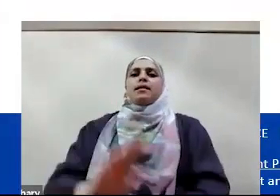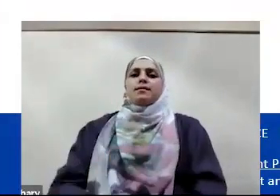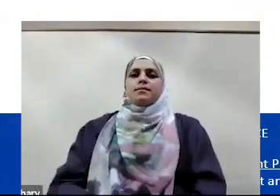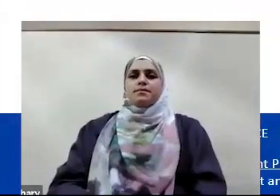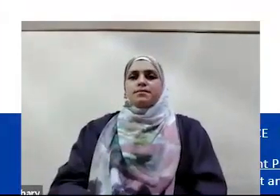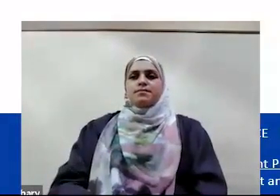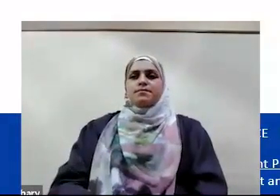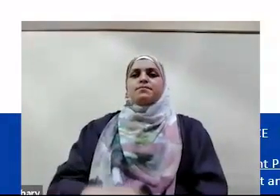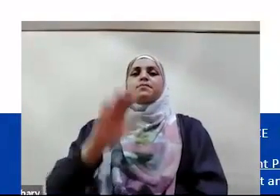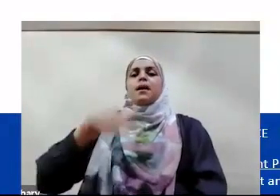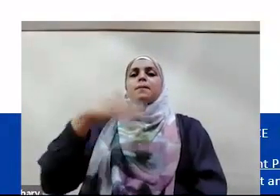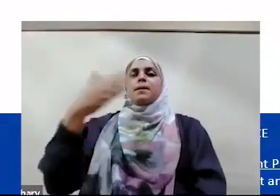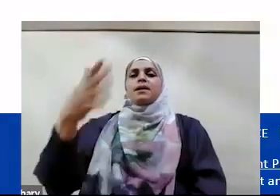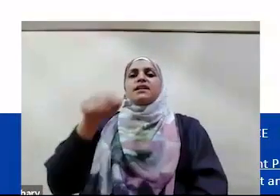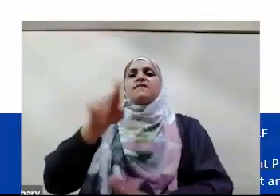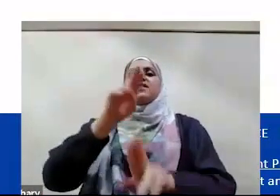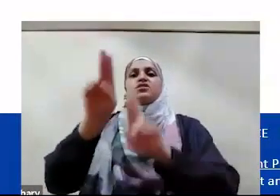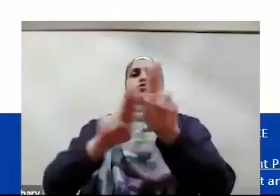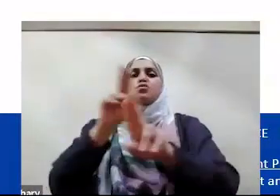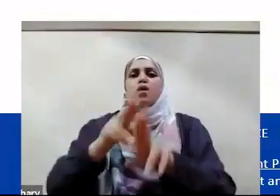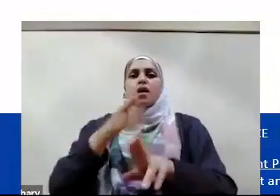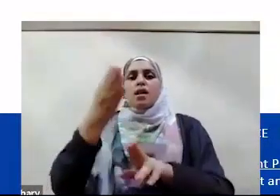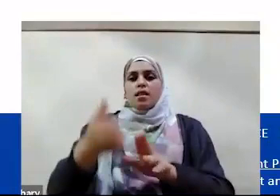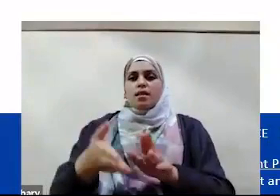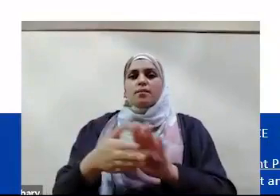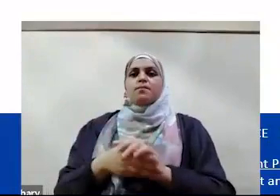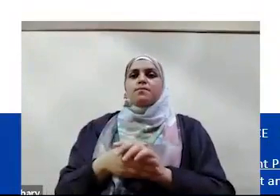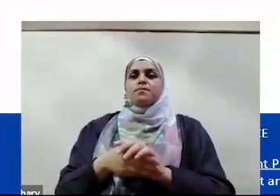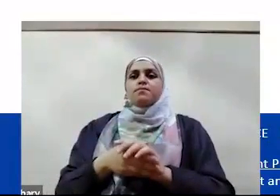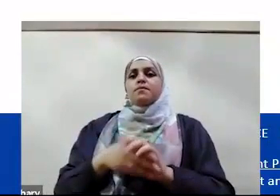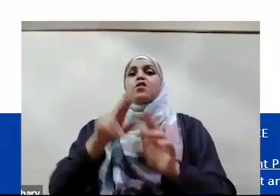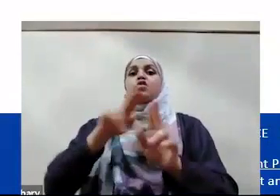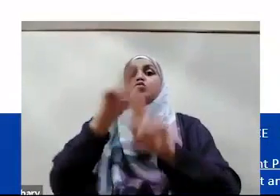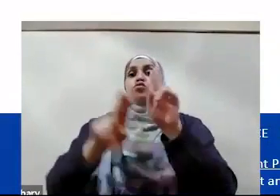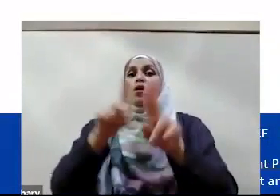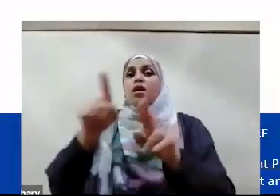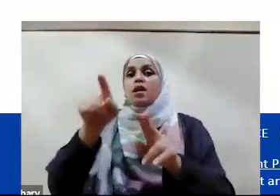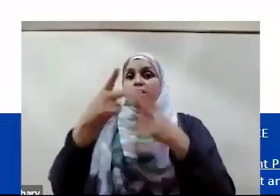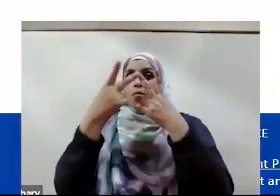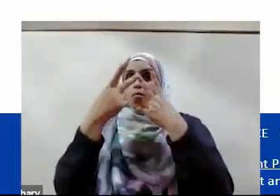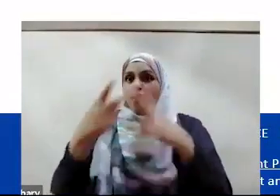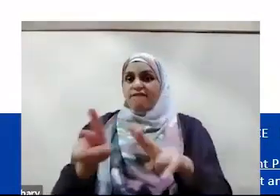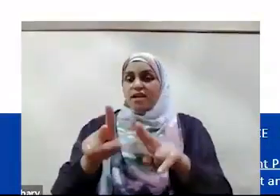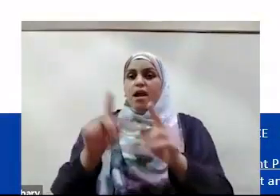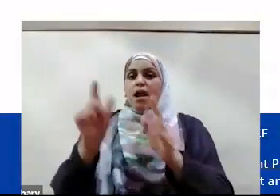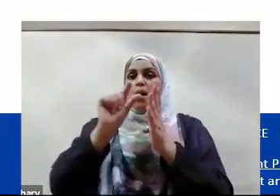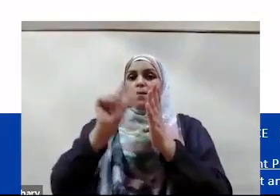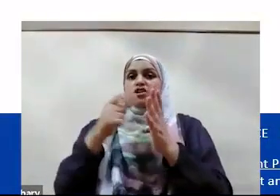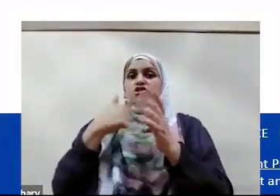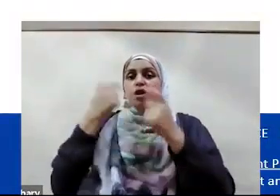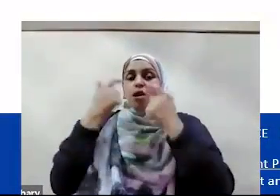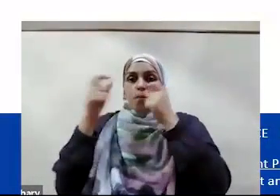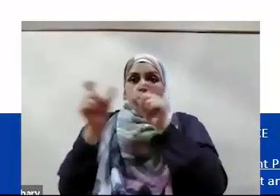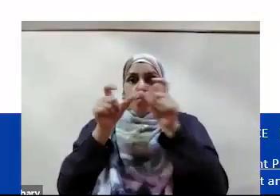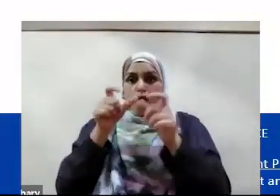في بعد كده أسئلة، هل إن حضراتكم موافقين إن الأبليكيشن يتراجع من قبل